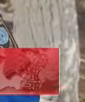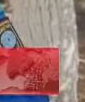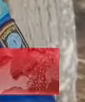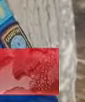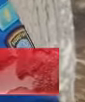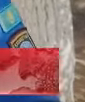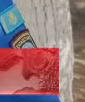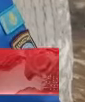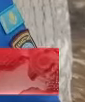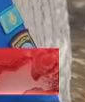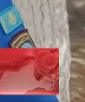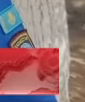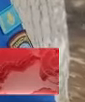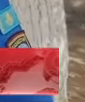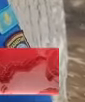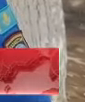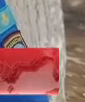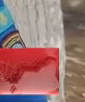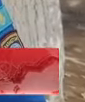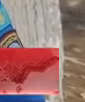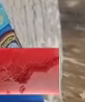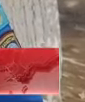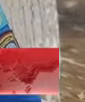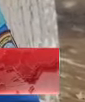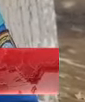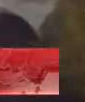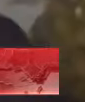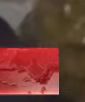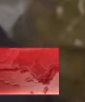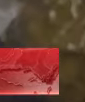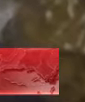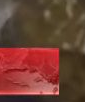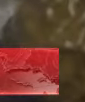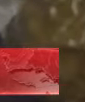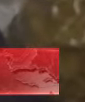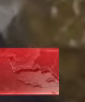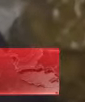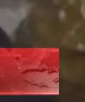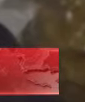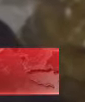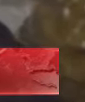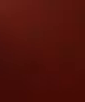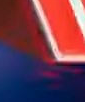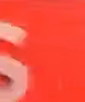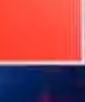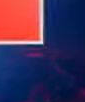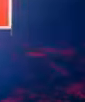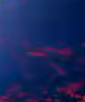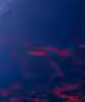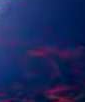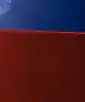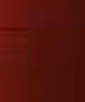вызова применили специальный инструмент, вскрыли квартиру. Что обнаружили в квартире спасатели?